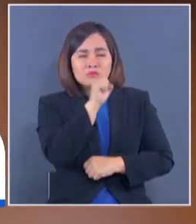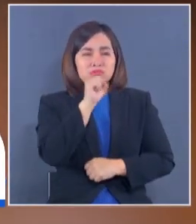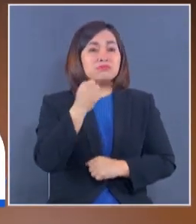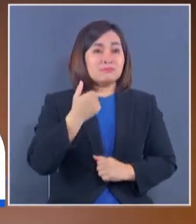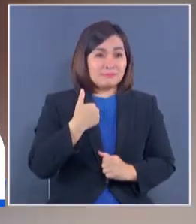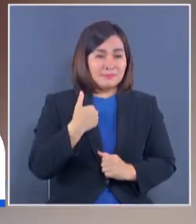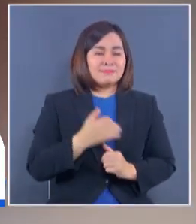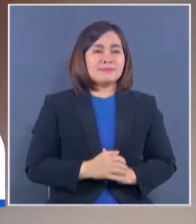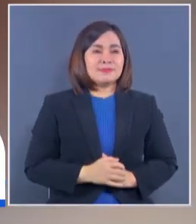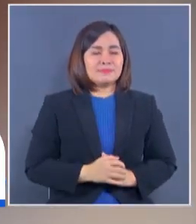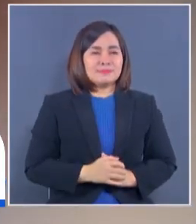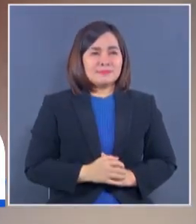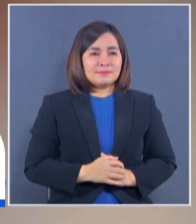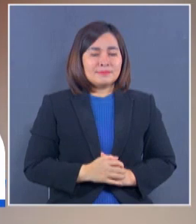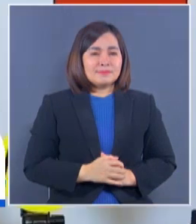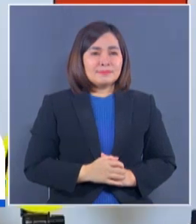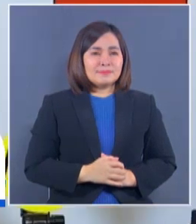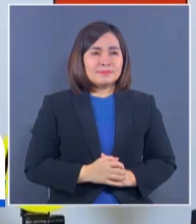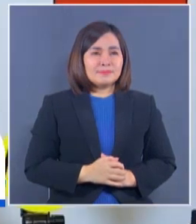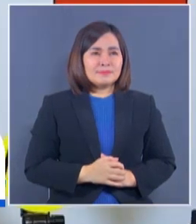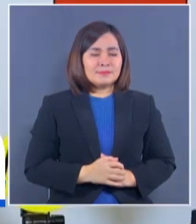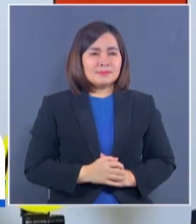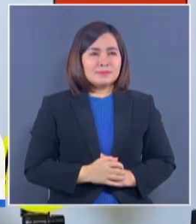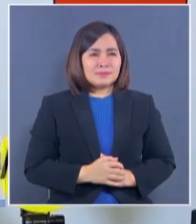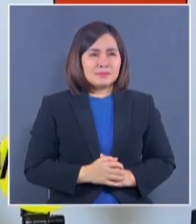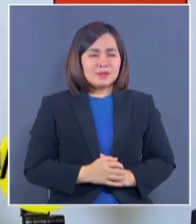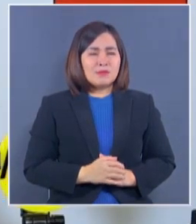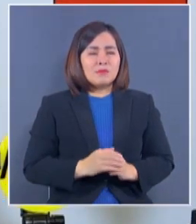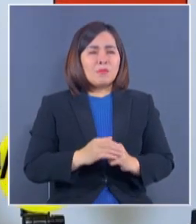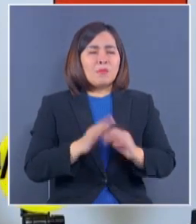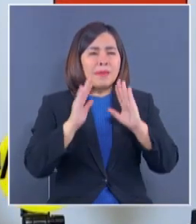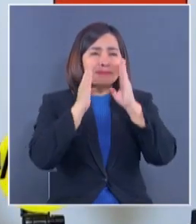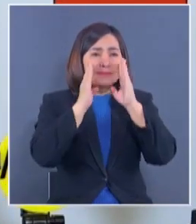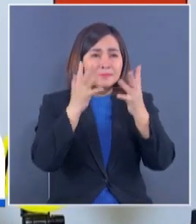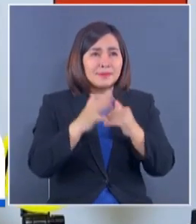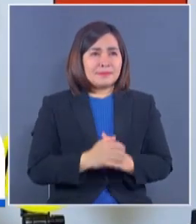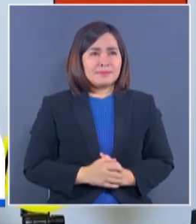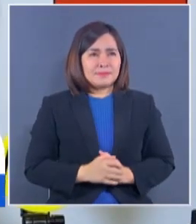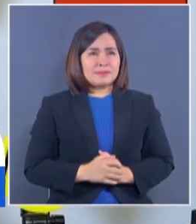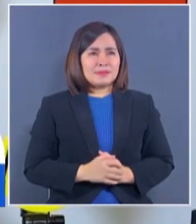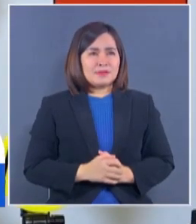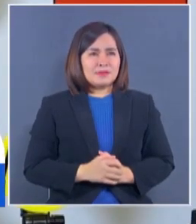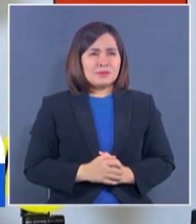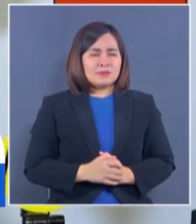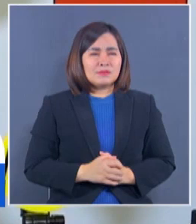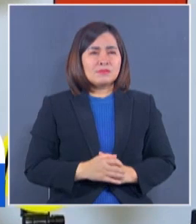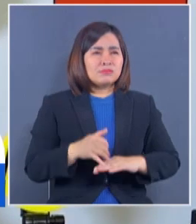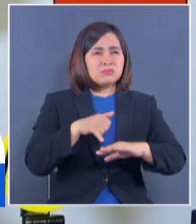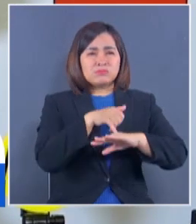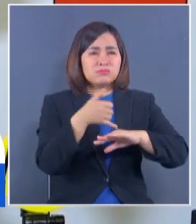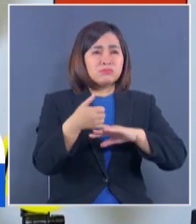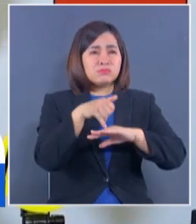ค่ะไปฟังเสียงของพี่นานากันหน่อยค่ะ จริงๆนะคะมันคืออุบัติเหตุค่ะอายุน้อยอายุเยอะตรงนั้นนะเวทีนั้นนะเขาแบบ